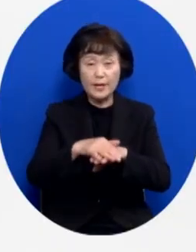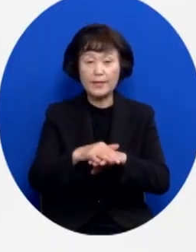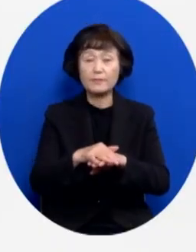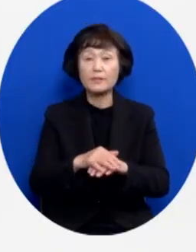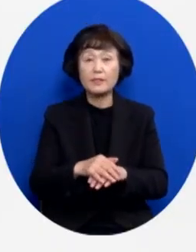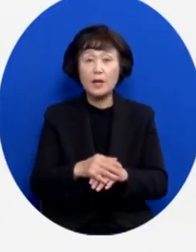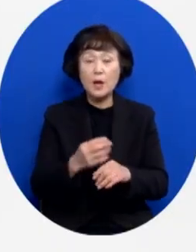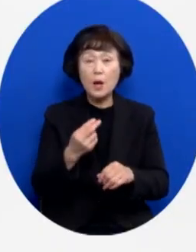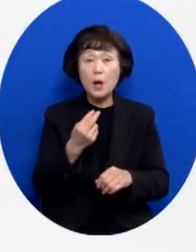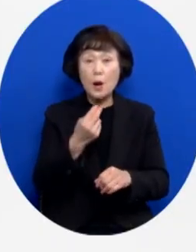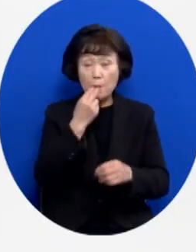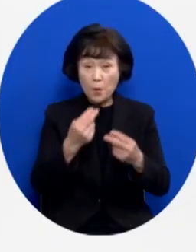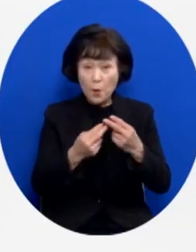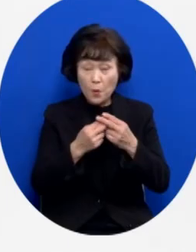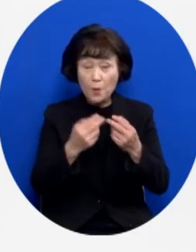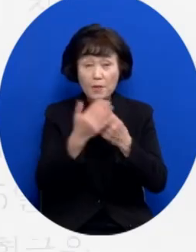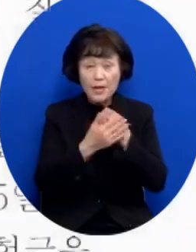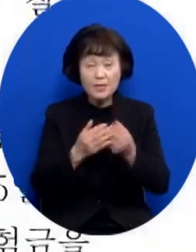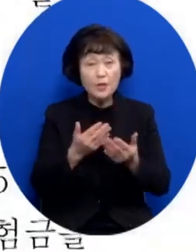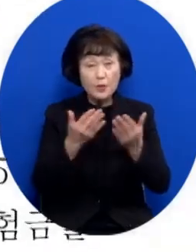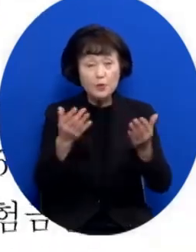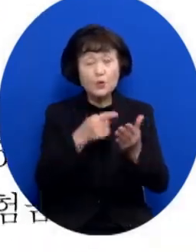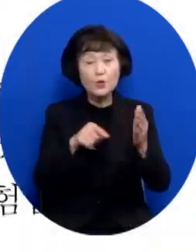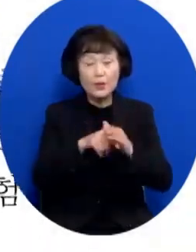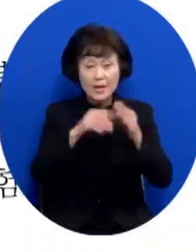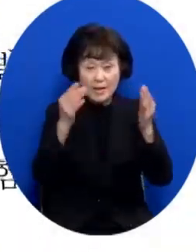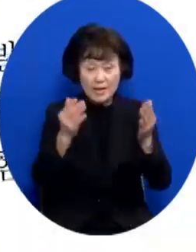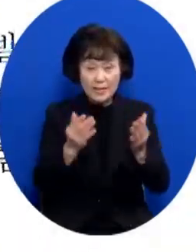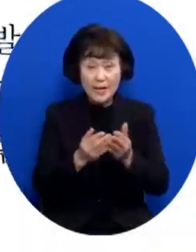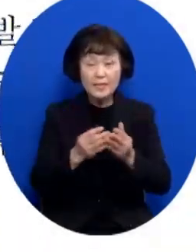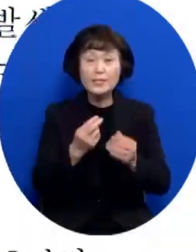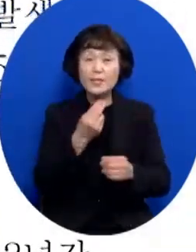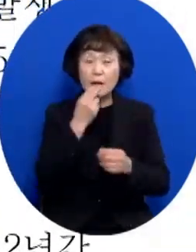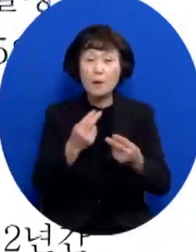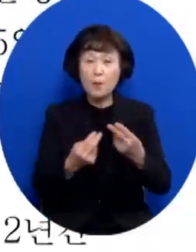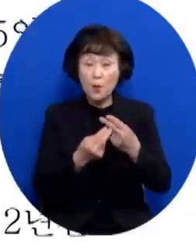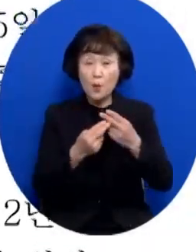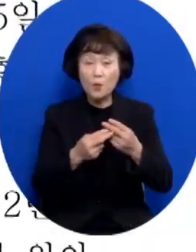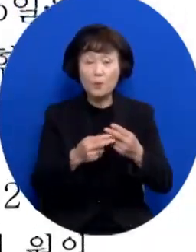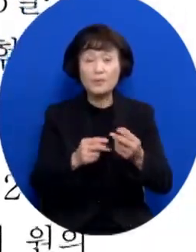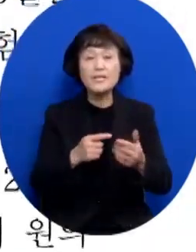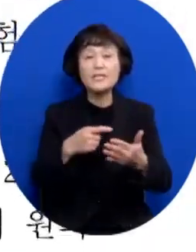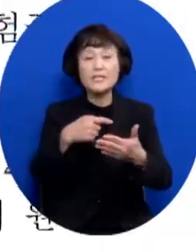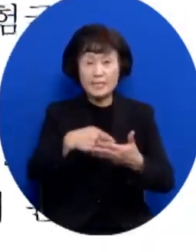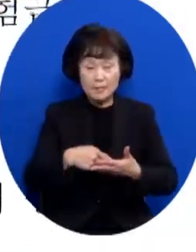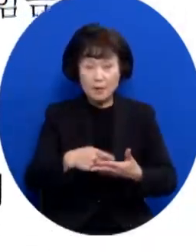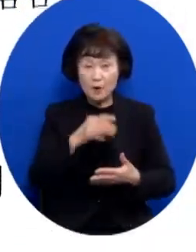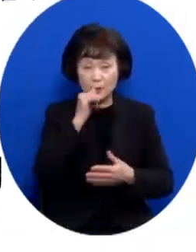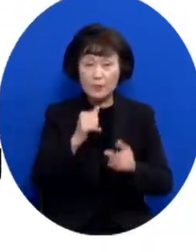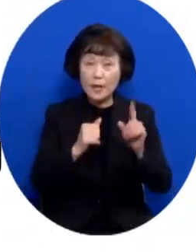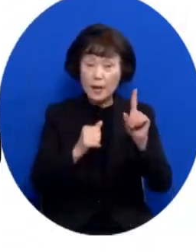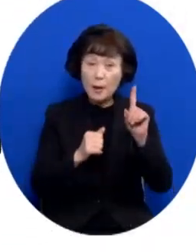근로자에게 보험 혜택을 지원하기 위해 단체 보험 가입 신청을 받는다고 전했습니다. 신청은 1만